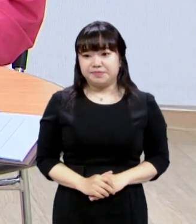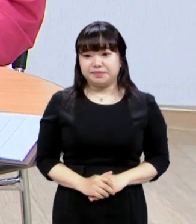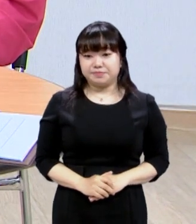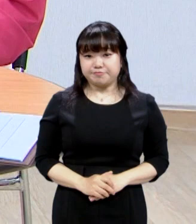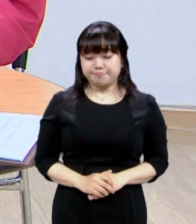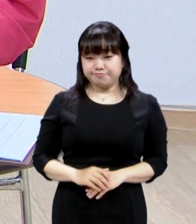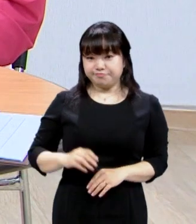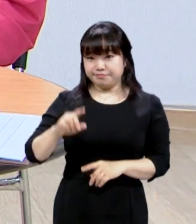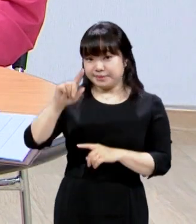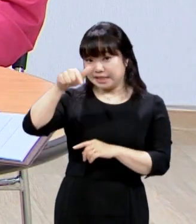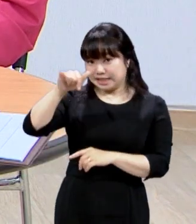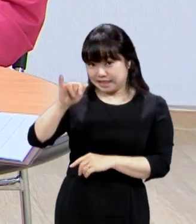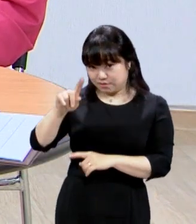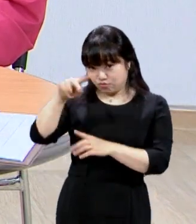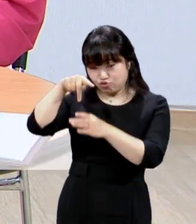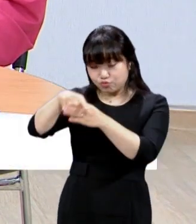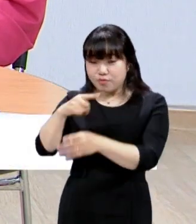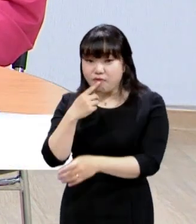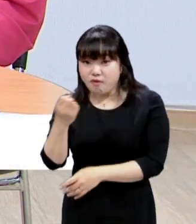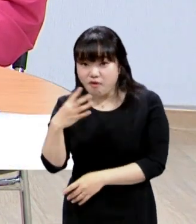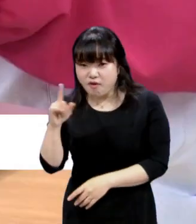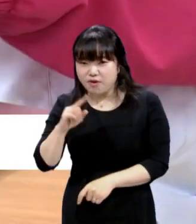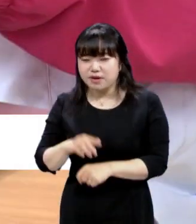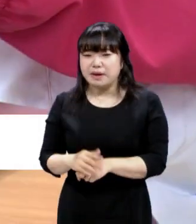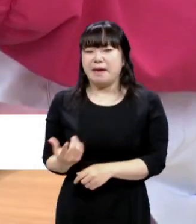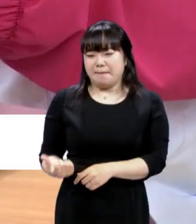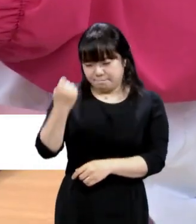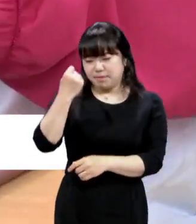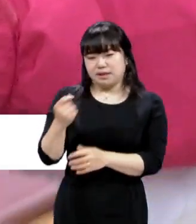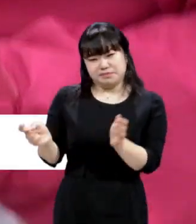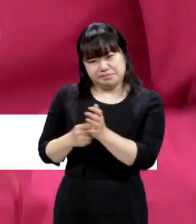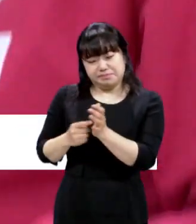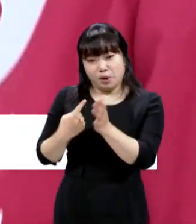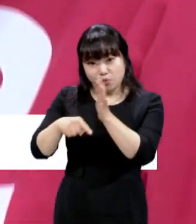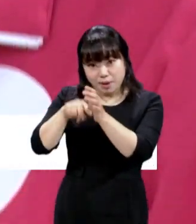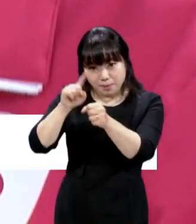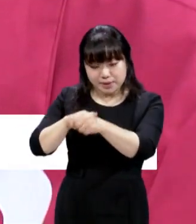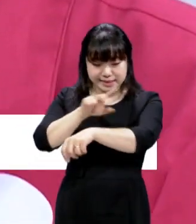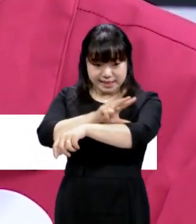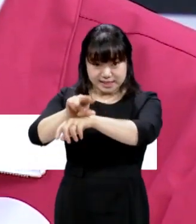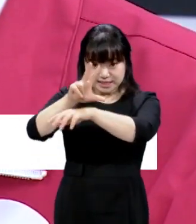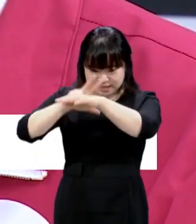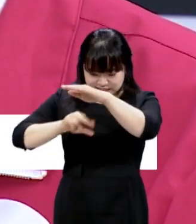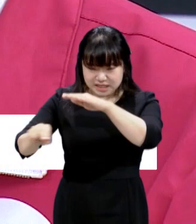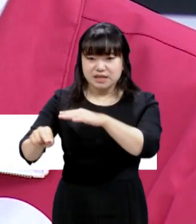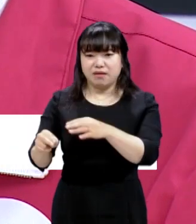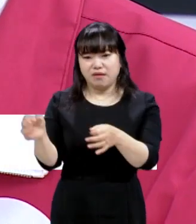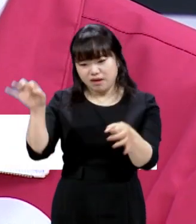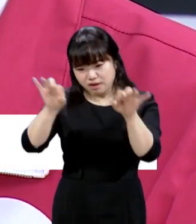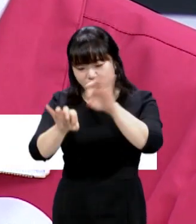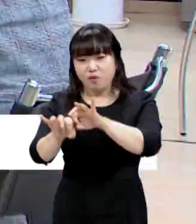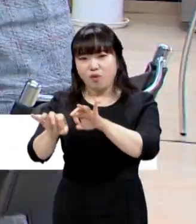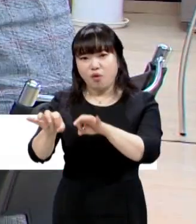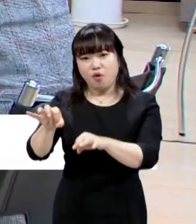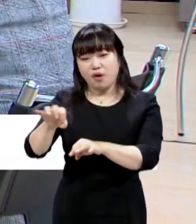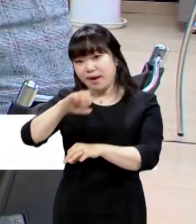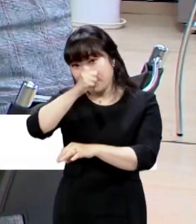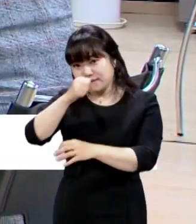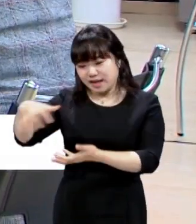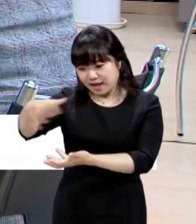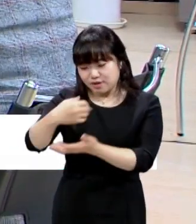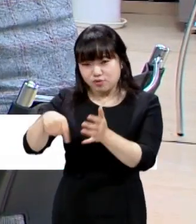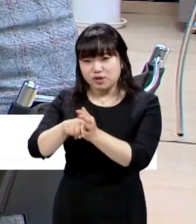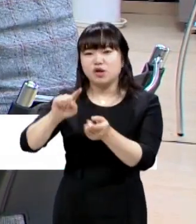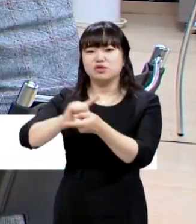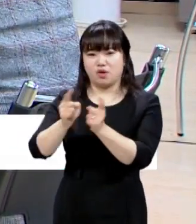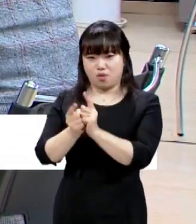국민의 힘 김경호 후보는 조속한 사업추진을 위해 지상철 지하화 기금 조성을 위한 관계의 지자체 간의